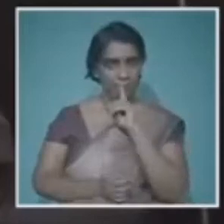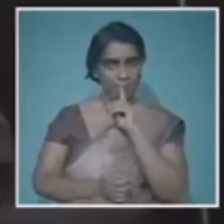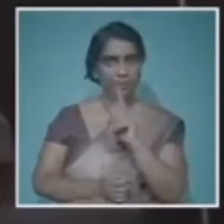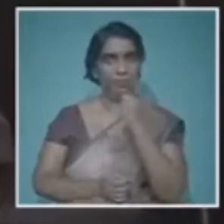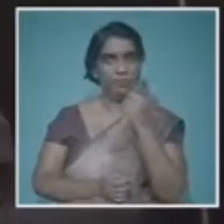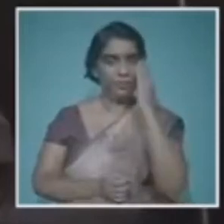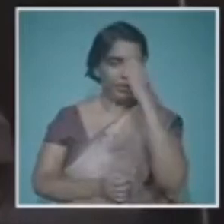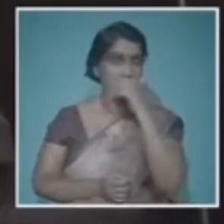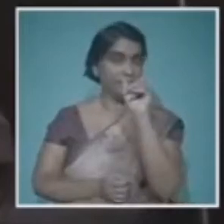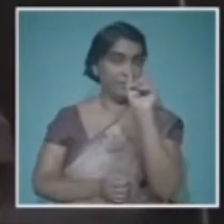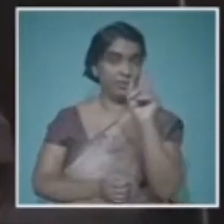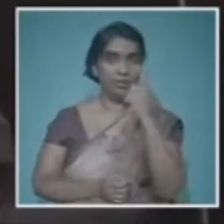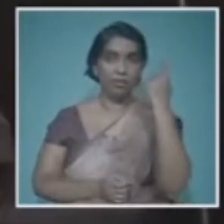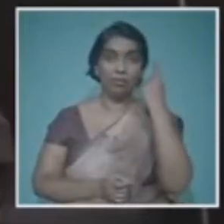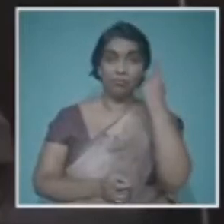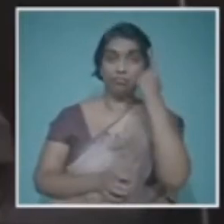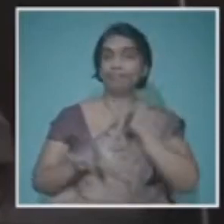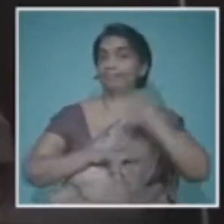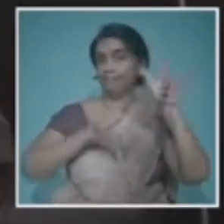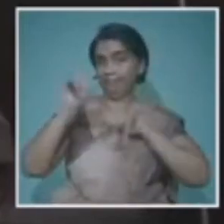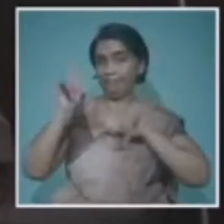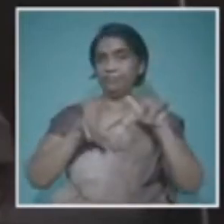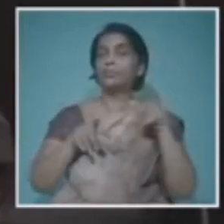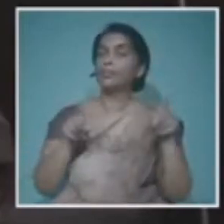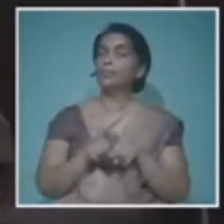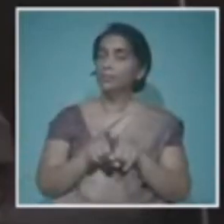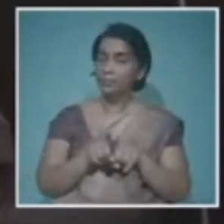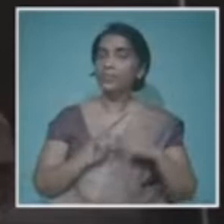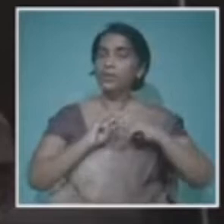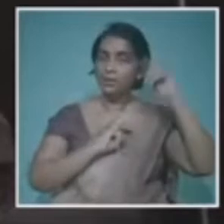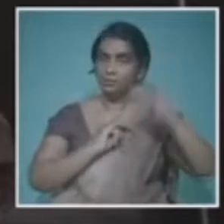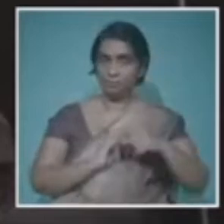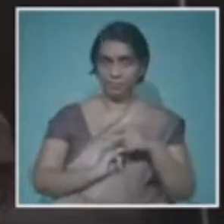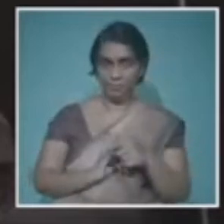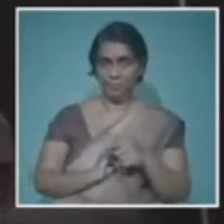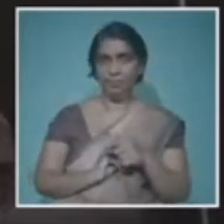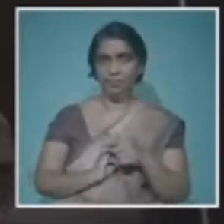වචනයක් ලස්සන වචනයක් බුද්ධි ගලනේ. ඒකම විශ්වවිද්‍යාලවල